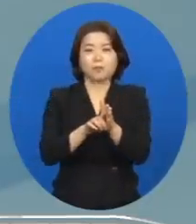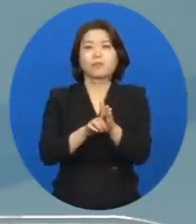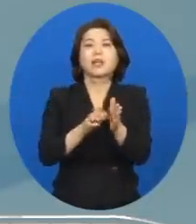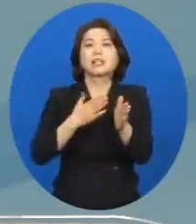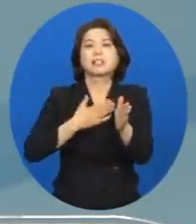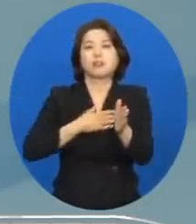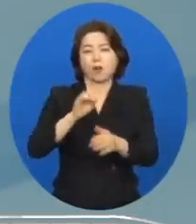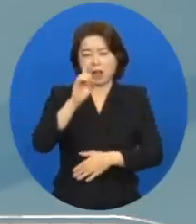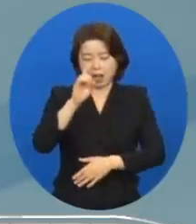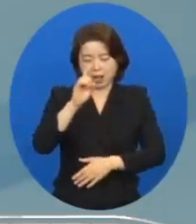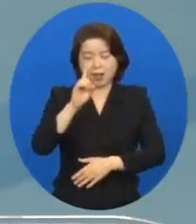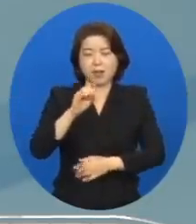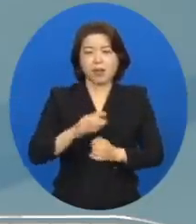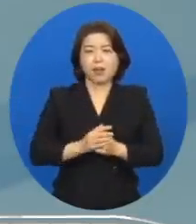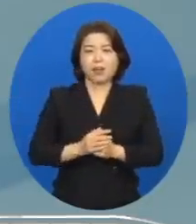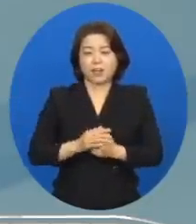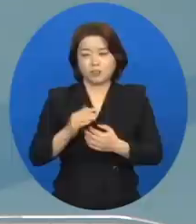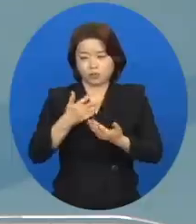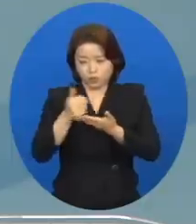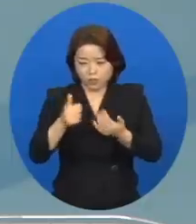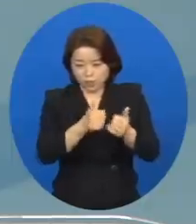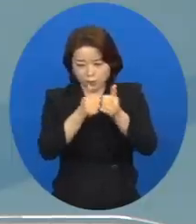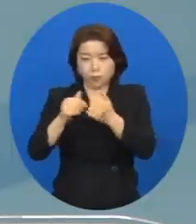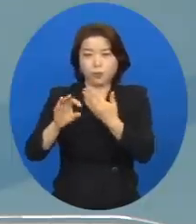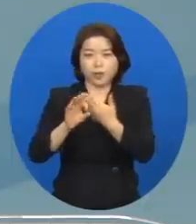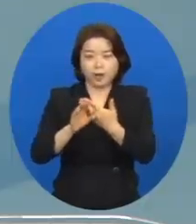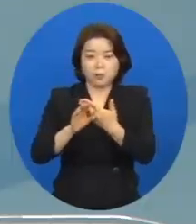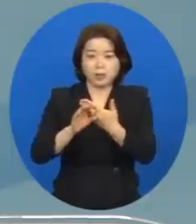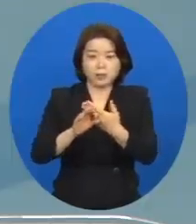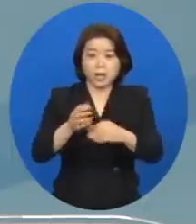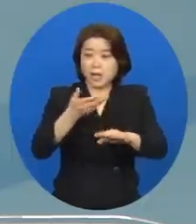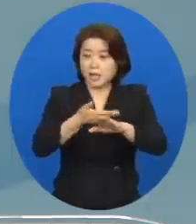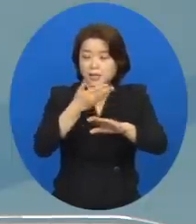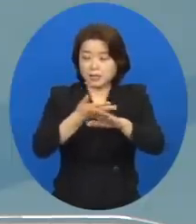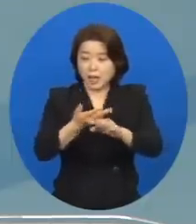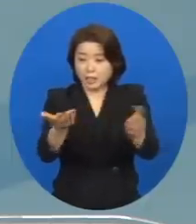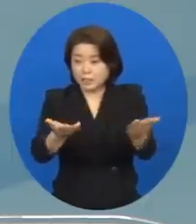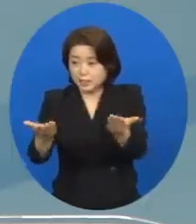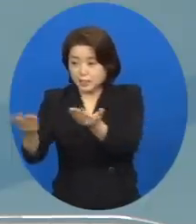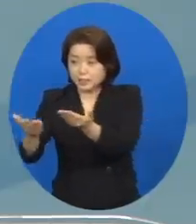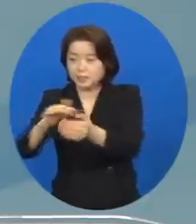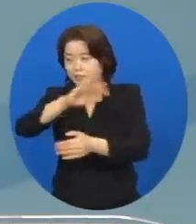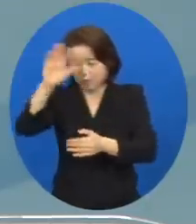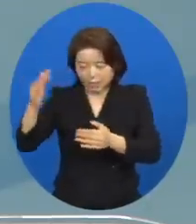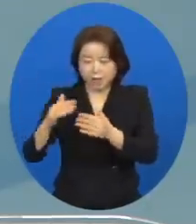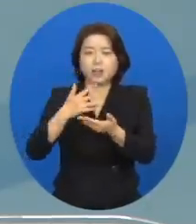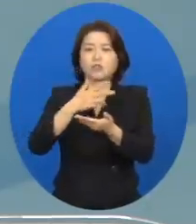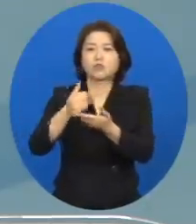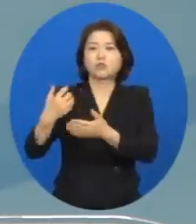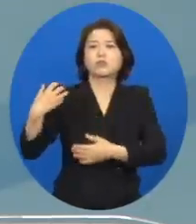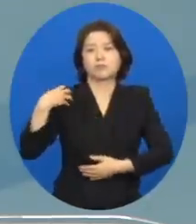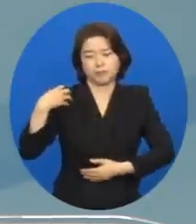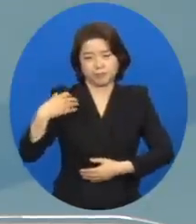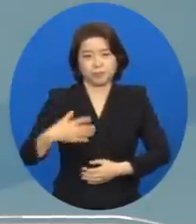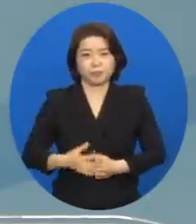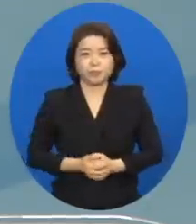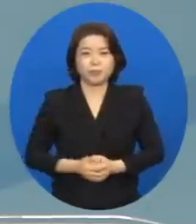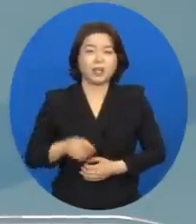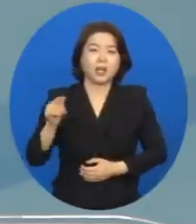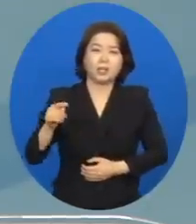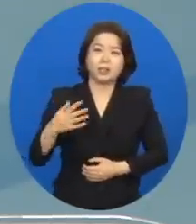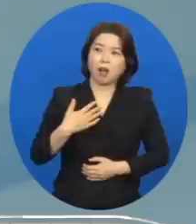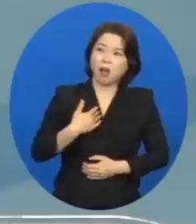하나만 주님과 동행하면 나머지 사역은 다 주님이 하신다. 저에게는 그게 얼마나